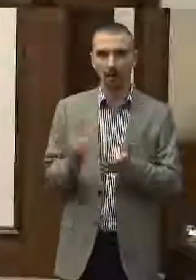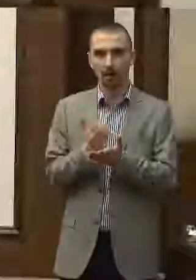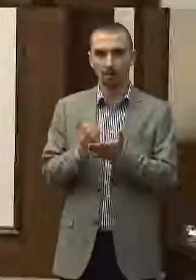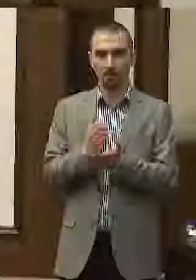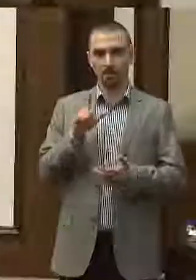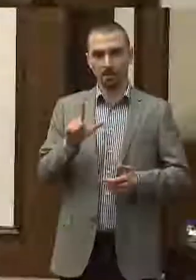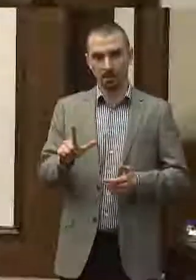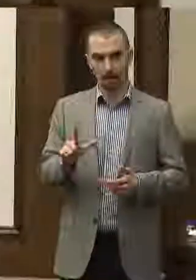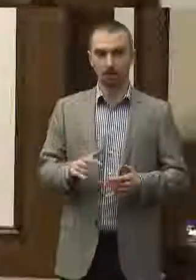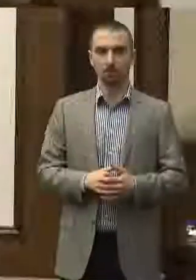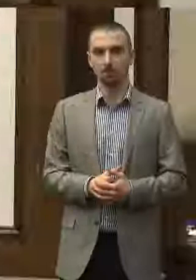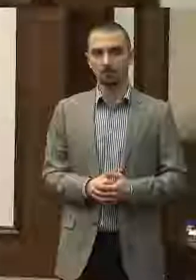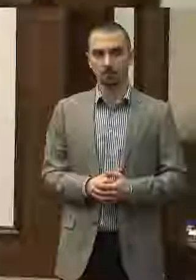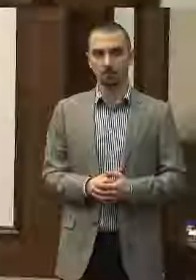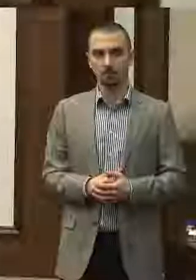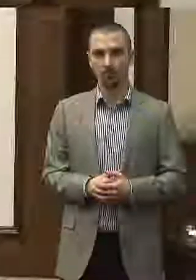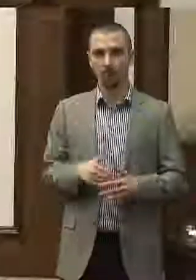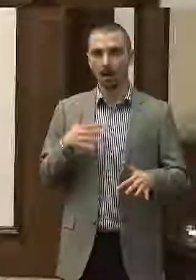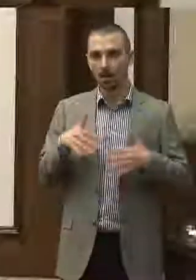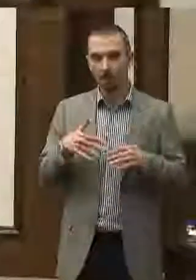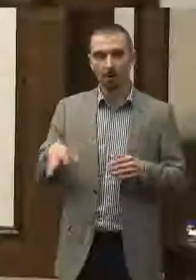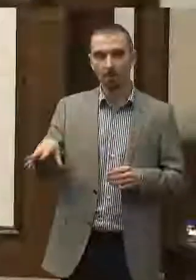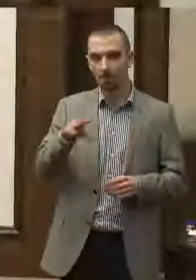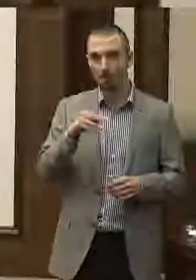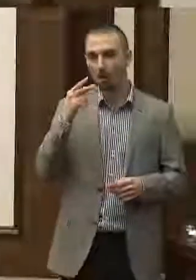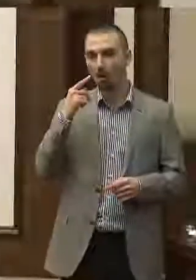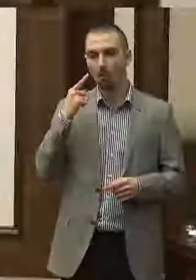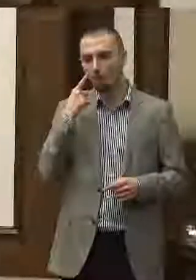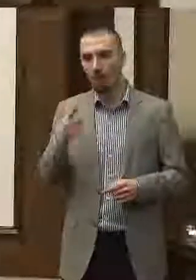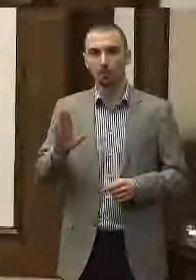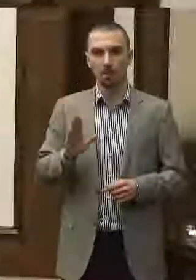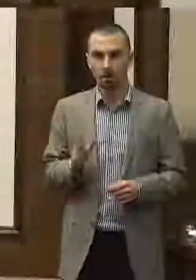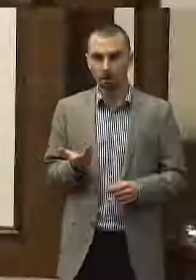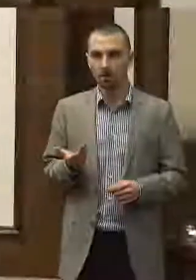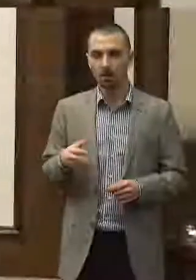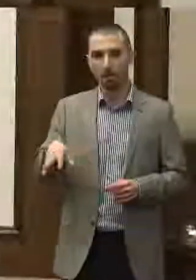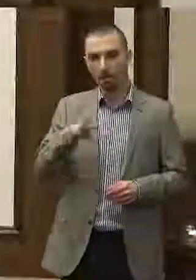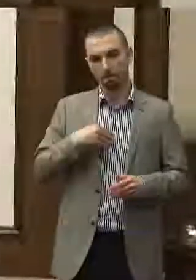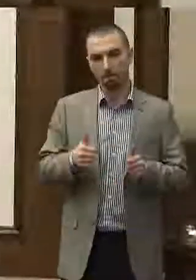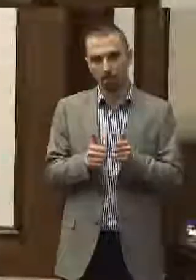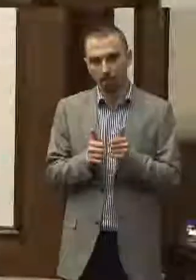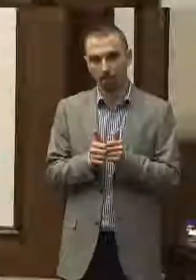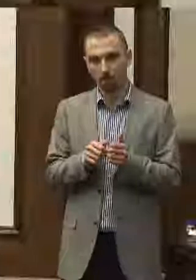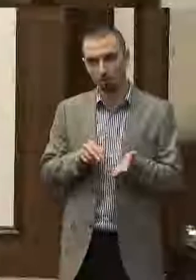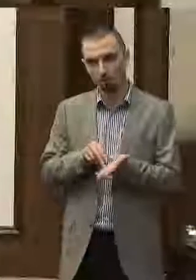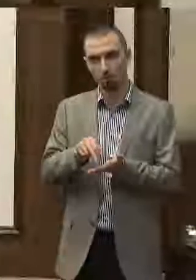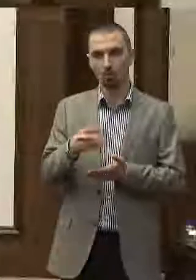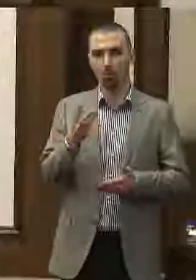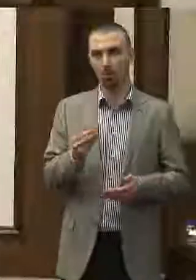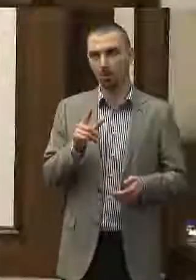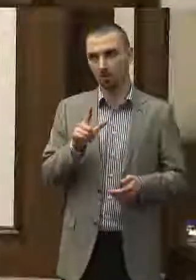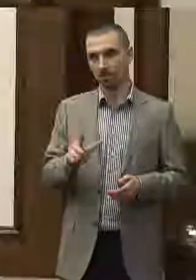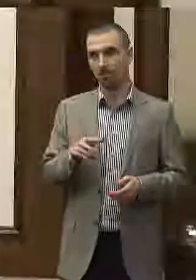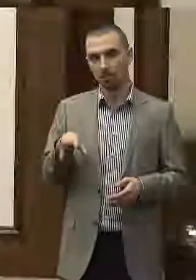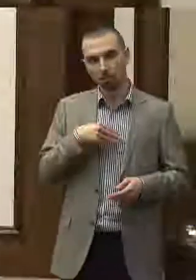olarak engellilerimizin yine engellilerini görmeden bizlerle birlikte tekrardan kazandırılması için gereken